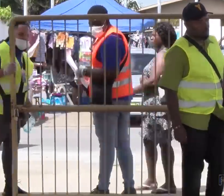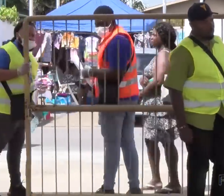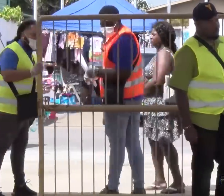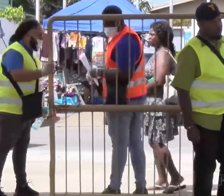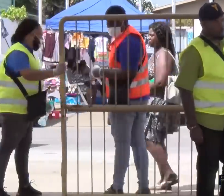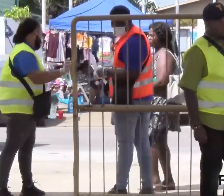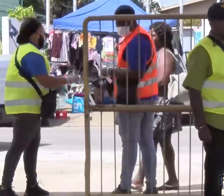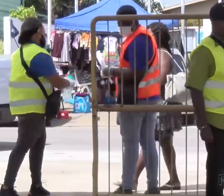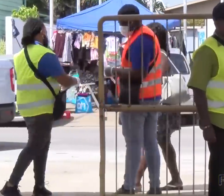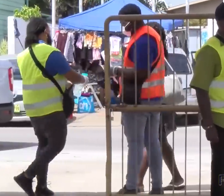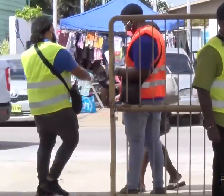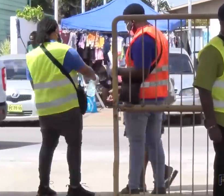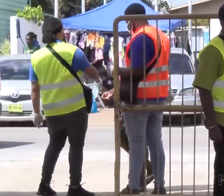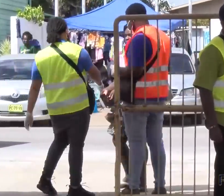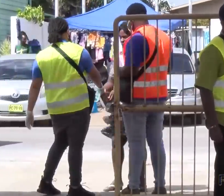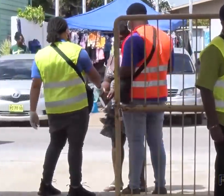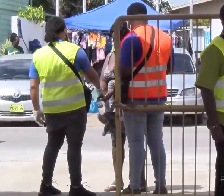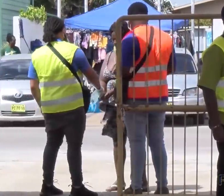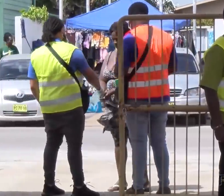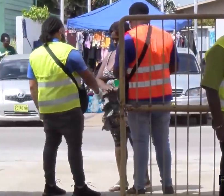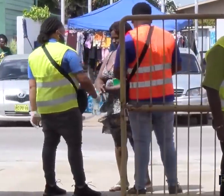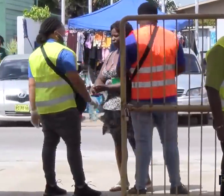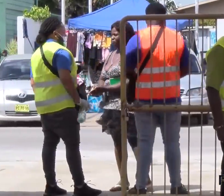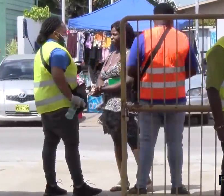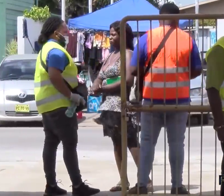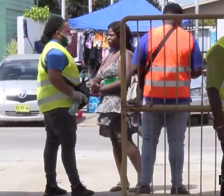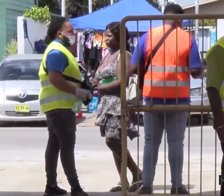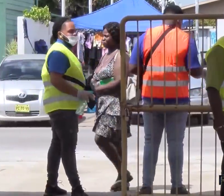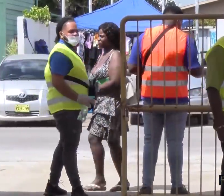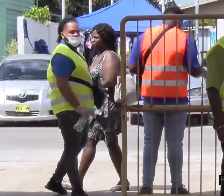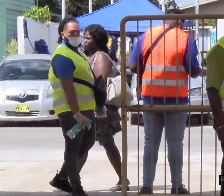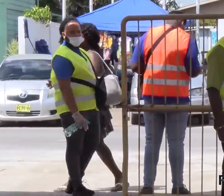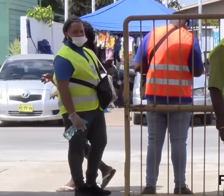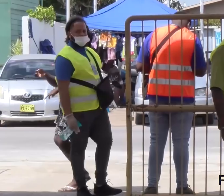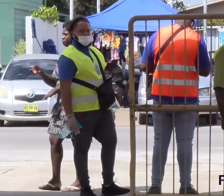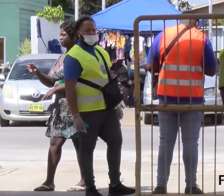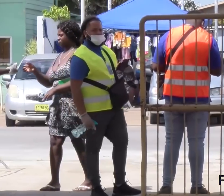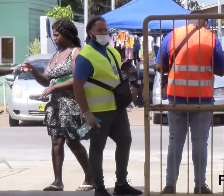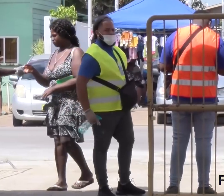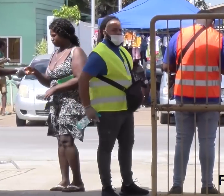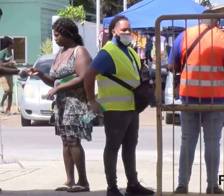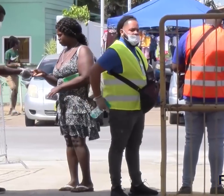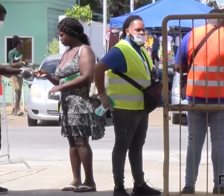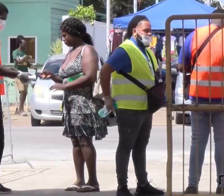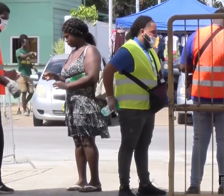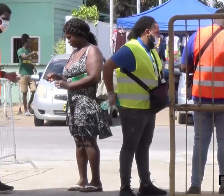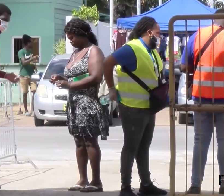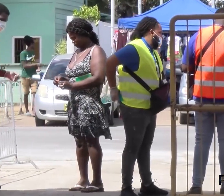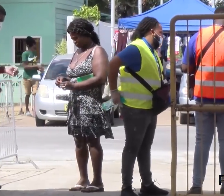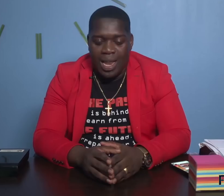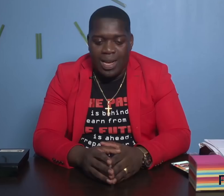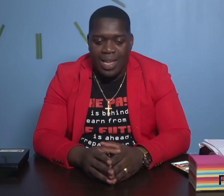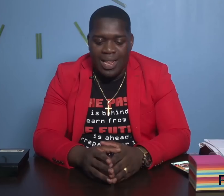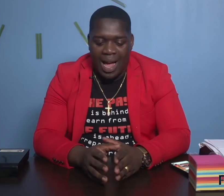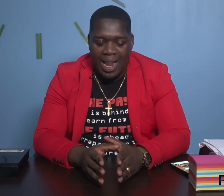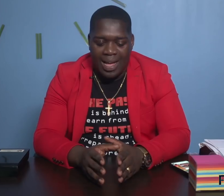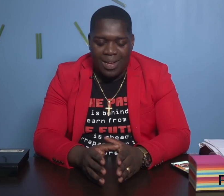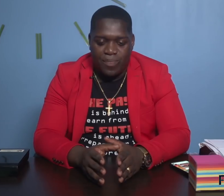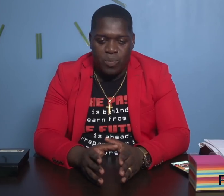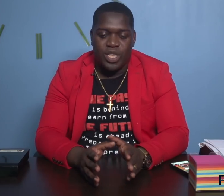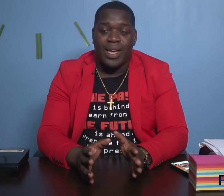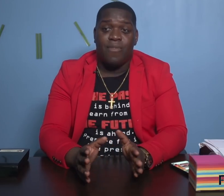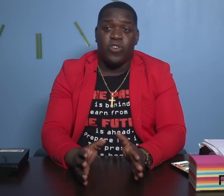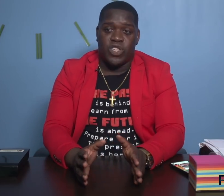van uitbetalen voor AKB mag taki is sabi te euro kon naar libisma nooit en altijd en in